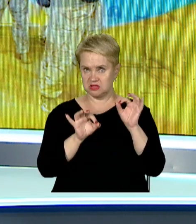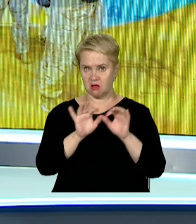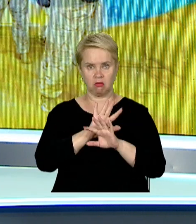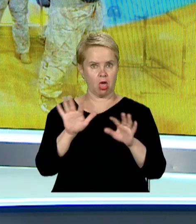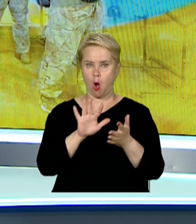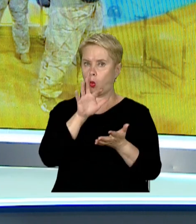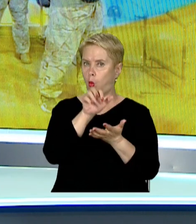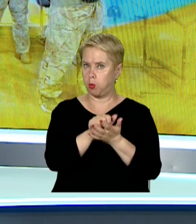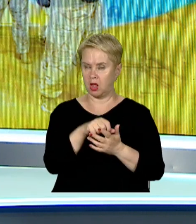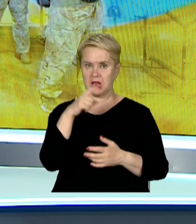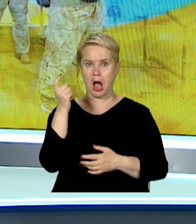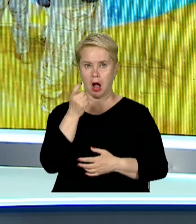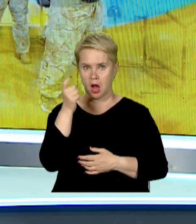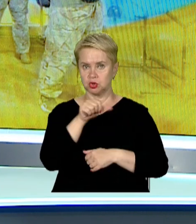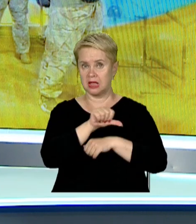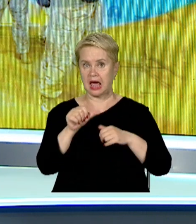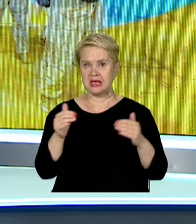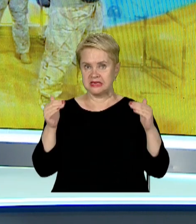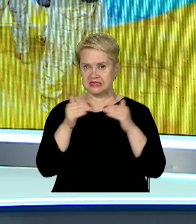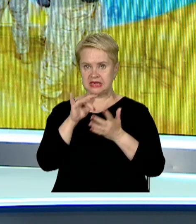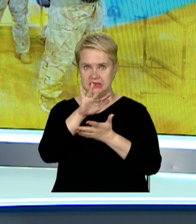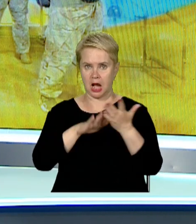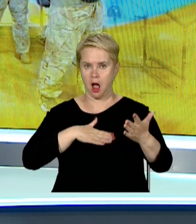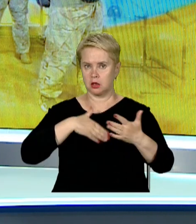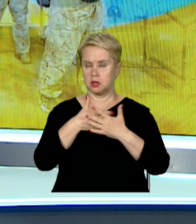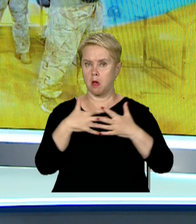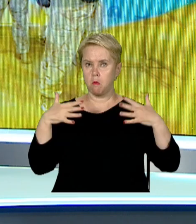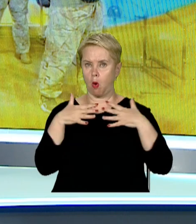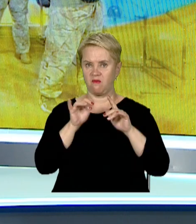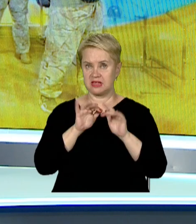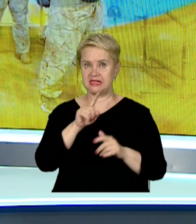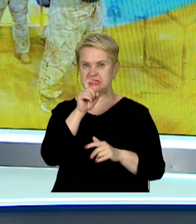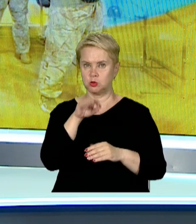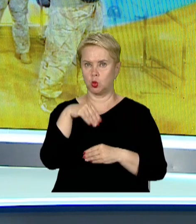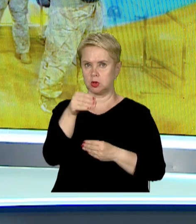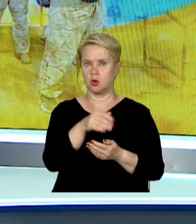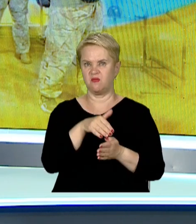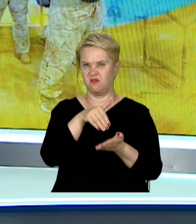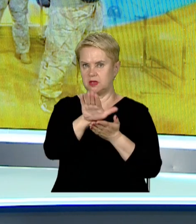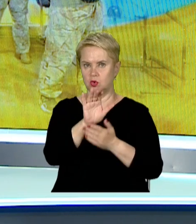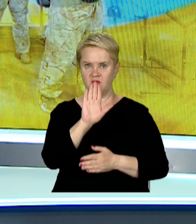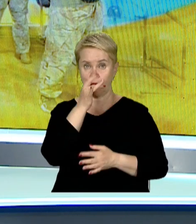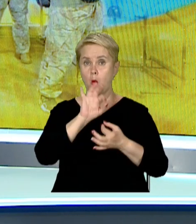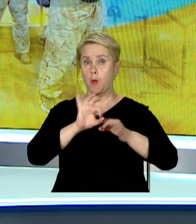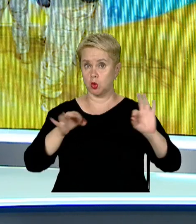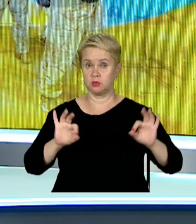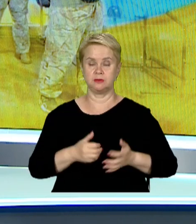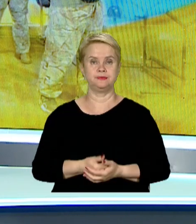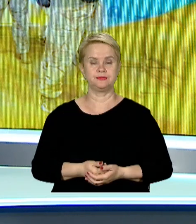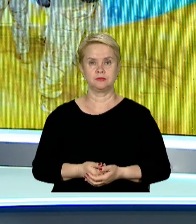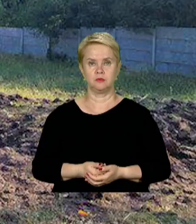не окупована. На Харківщині на лінії зіткнення тривають активні бойові дії. ЗСУ дають відсіч ворогу. Більше подробиць